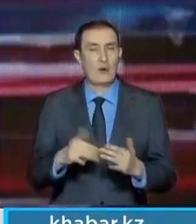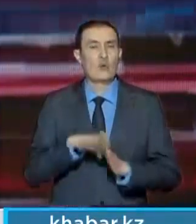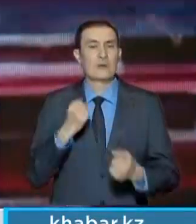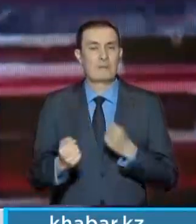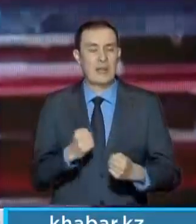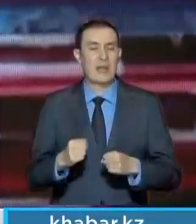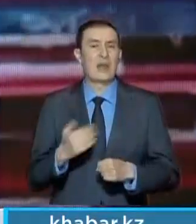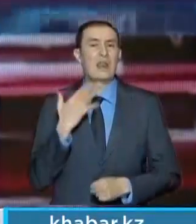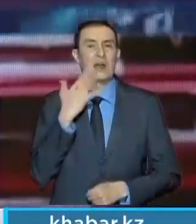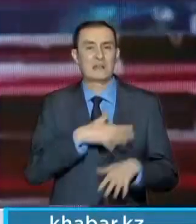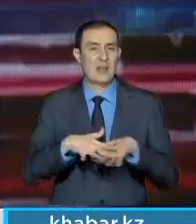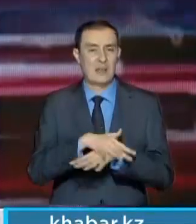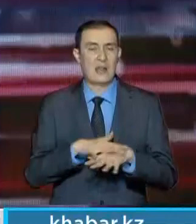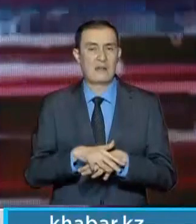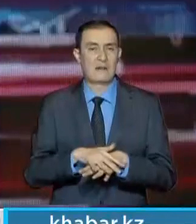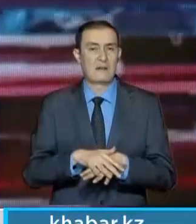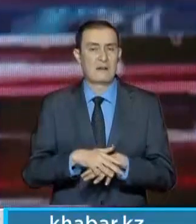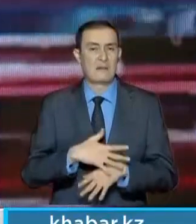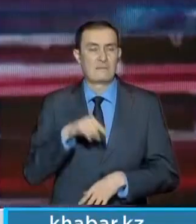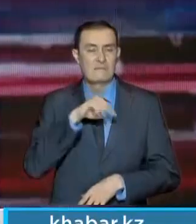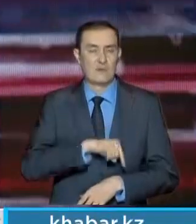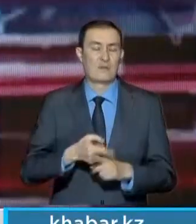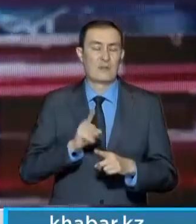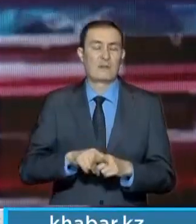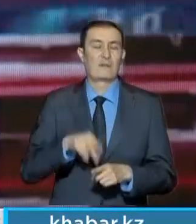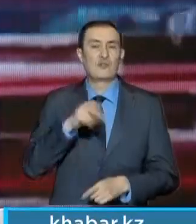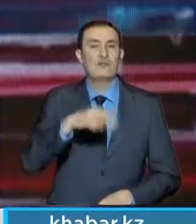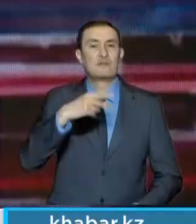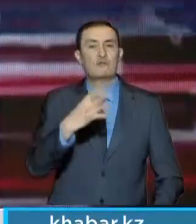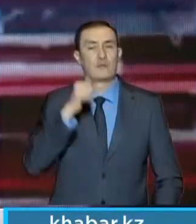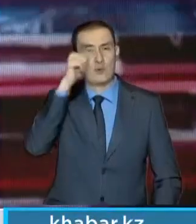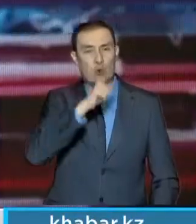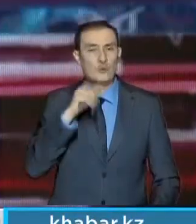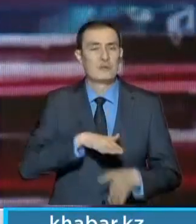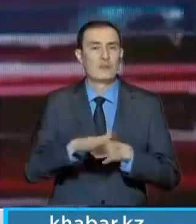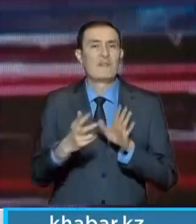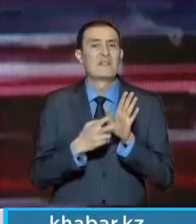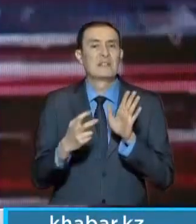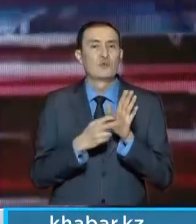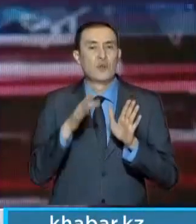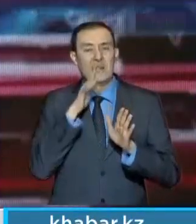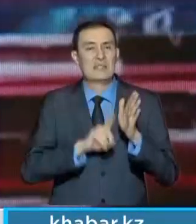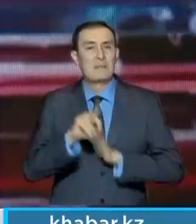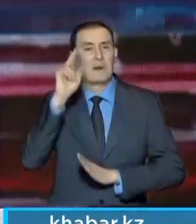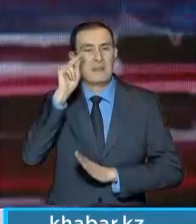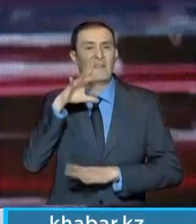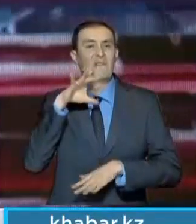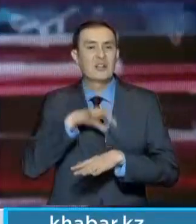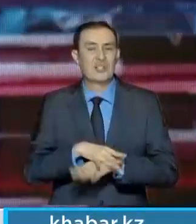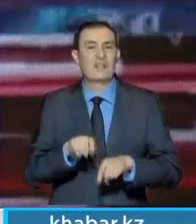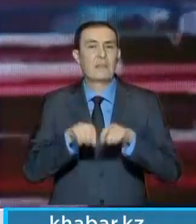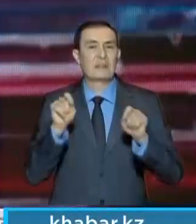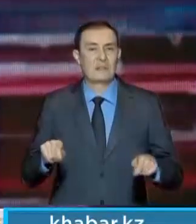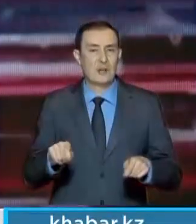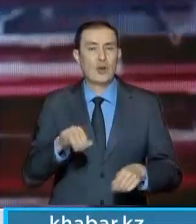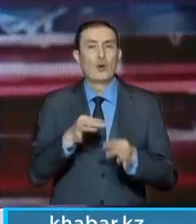укрепления общенациональной идентичности. Кроме того, в 2024 году исполнится 800 лет с момента фактического